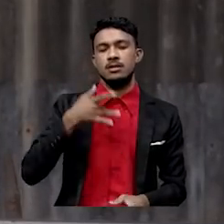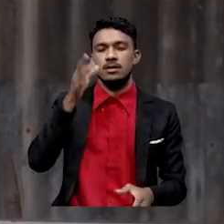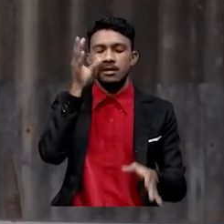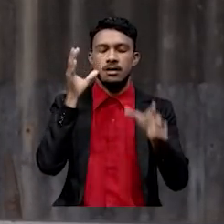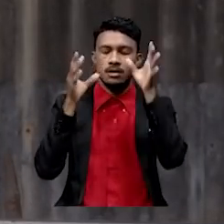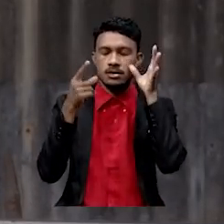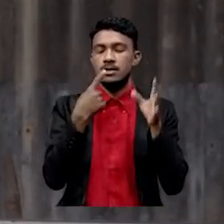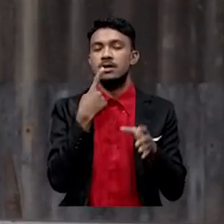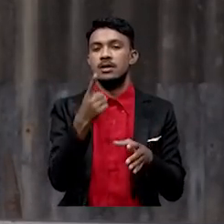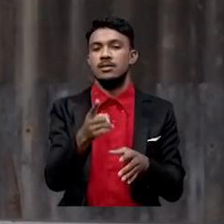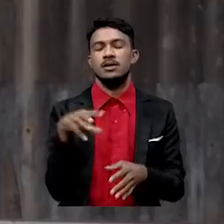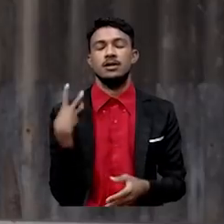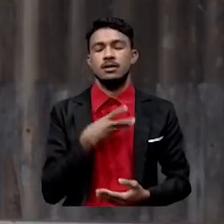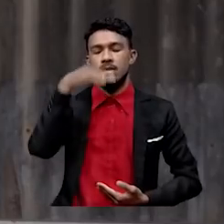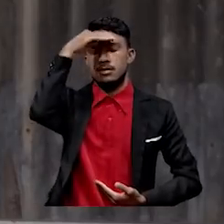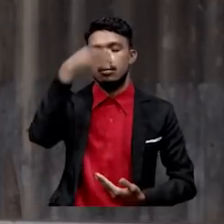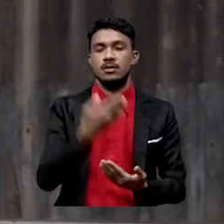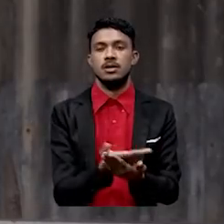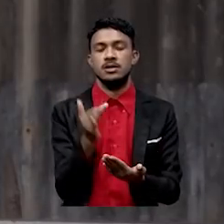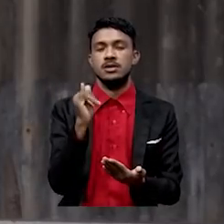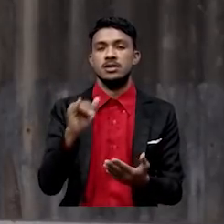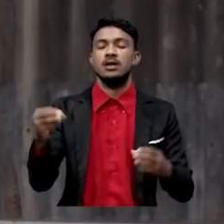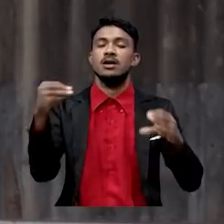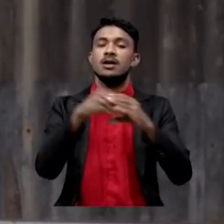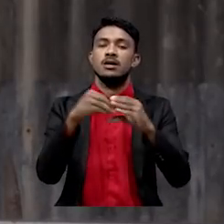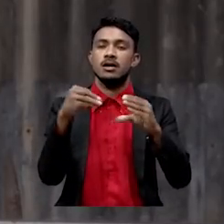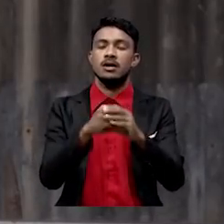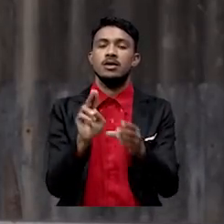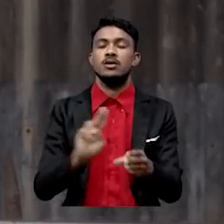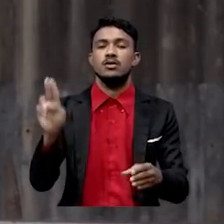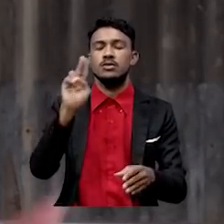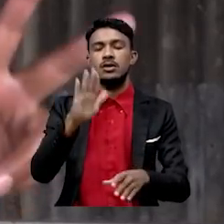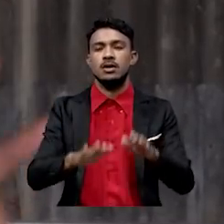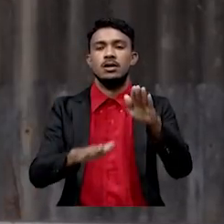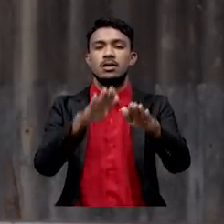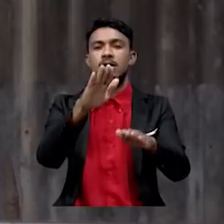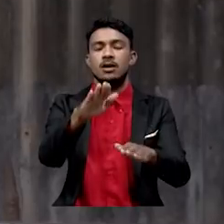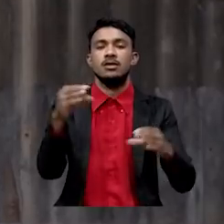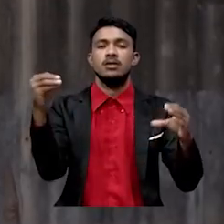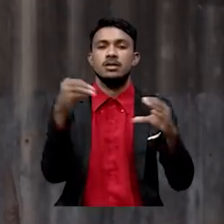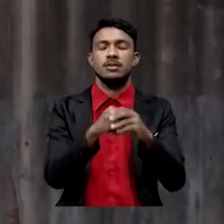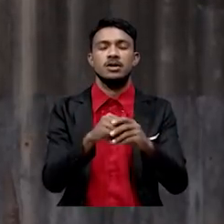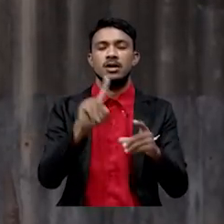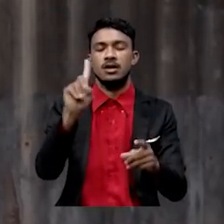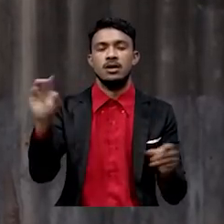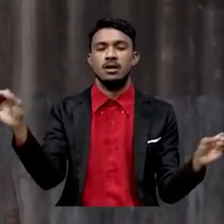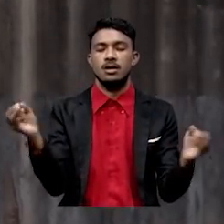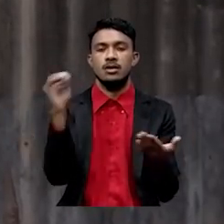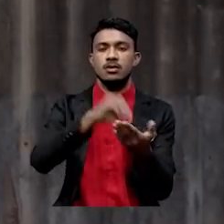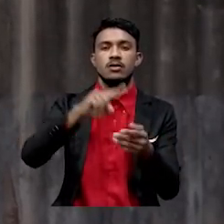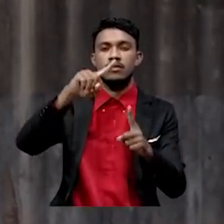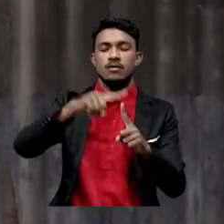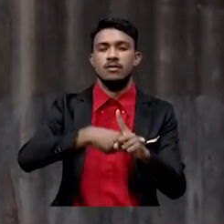Tapi itu nak uang sila koran mau sare sila tay sepatu. Amin uang sila foh lau ain de. Sepatu itu lato fulang lau sekolah